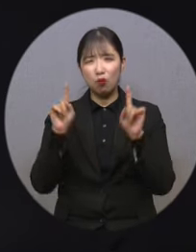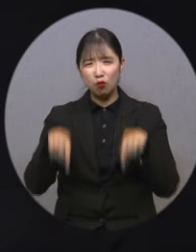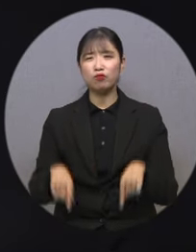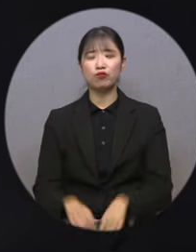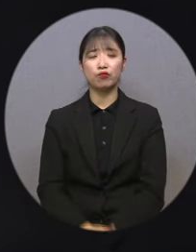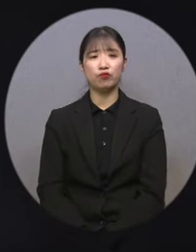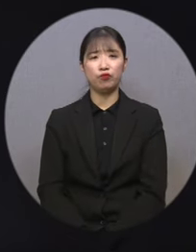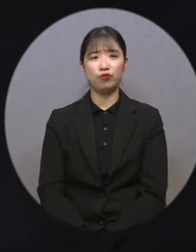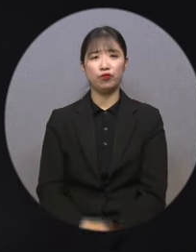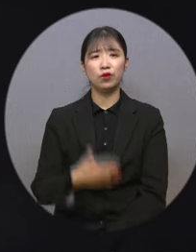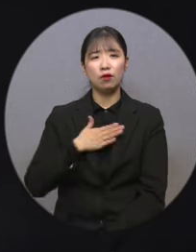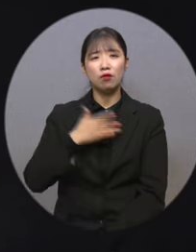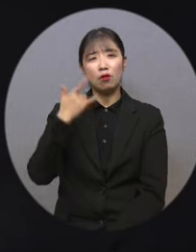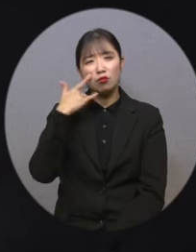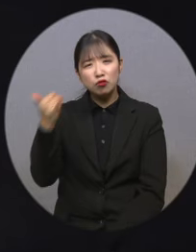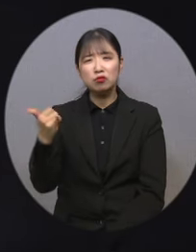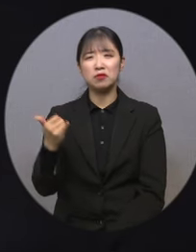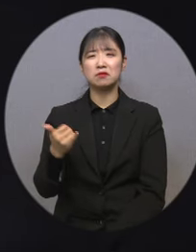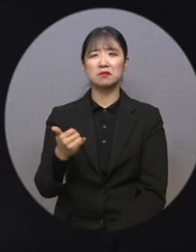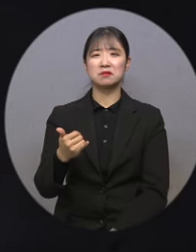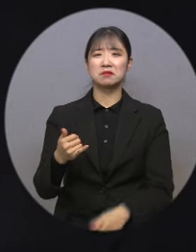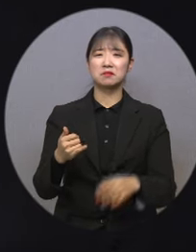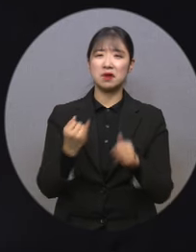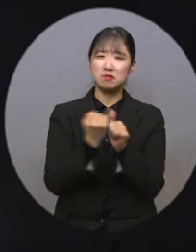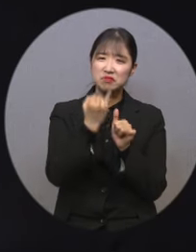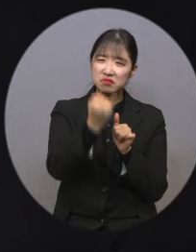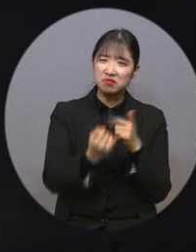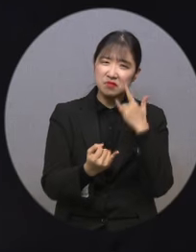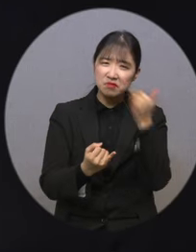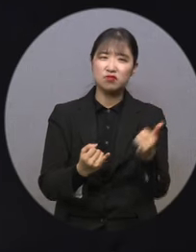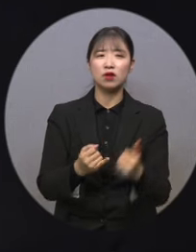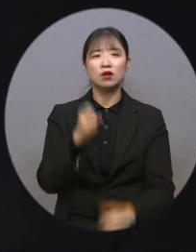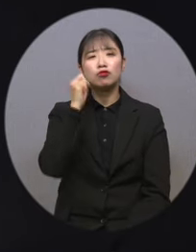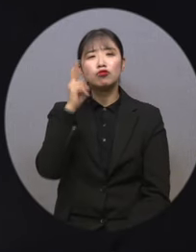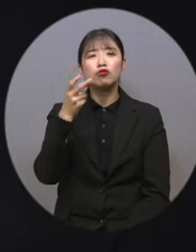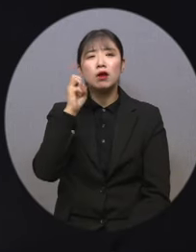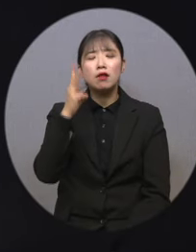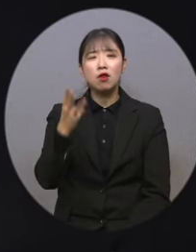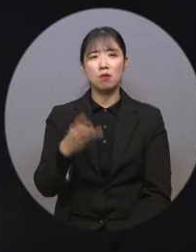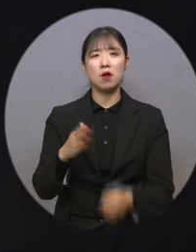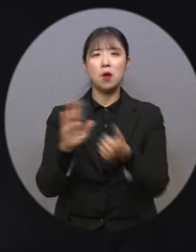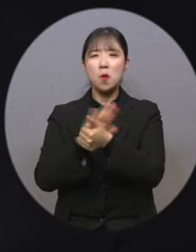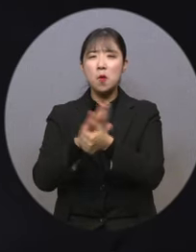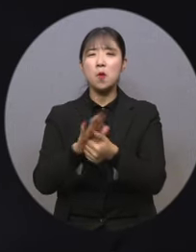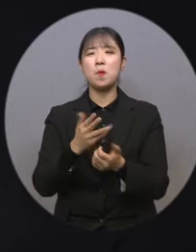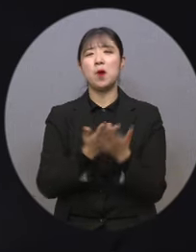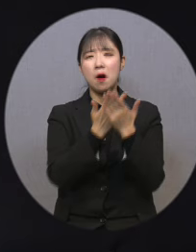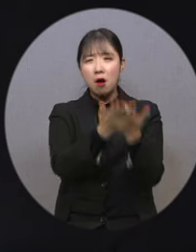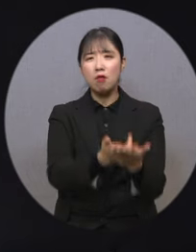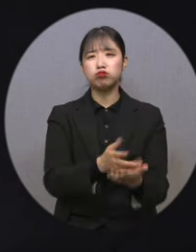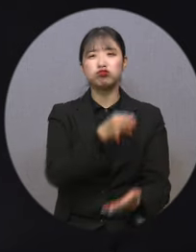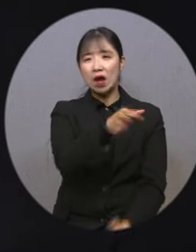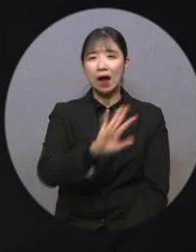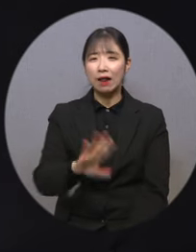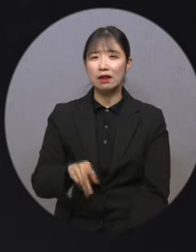아니 우리 아버지, 어머니, 장인, 장모는 두 달, 석 달 요양병원비를 안 주고 당신 부모만 요양병원비